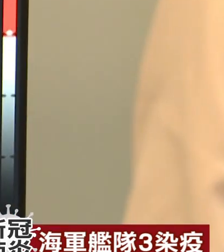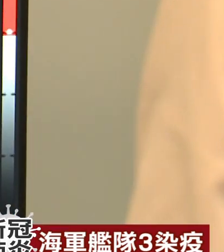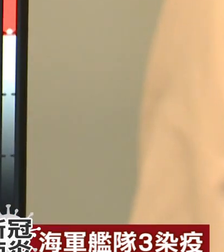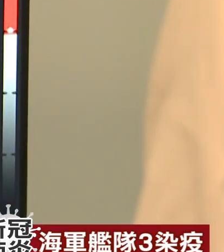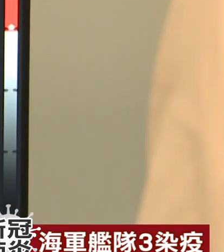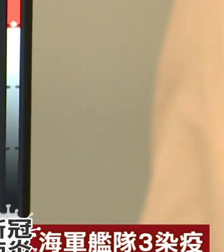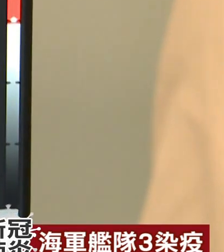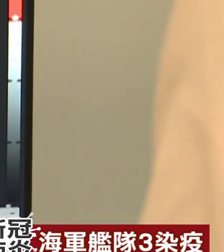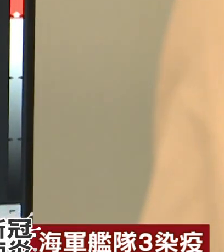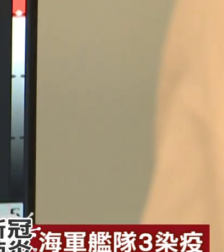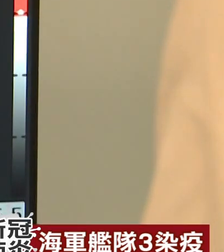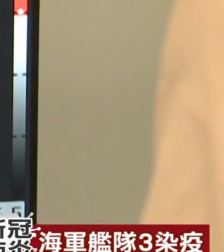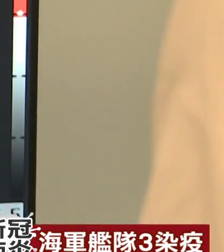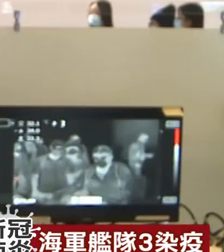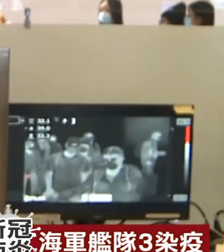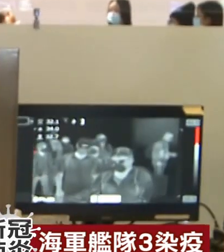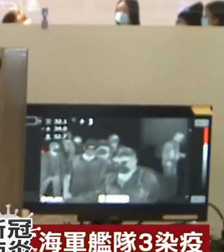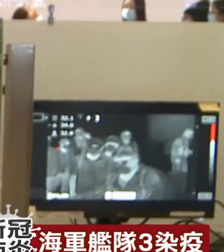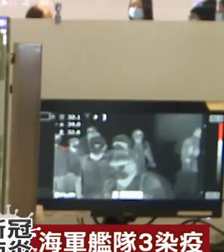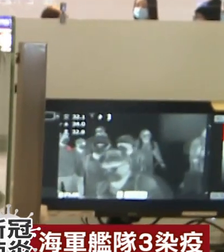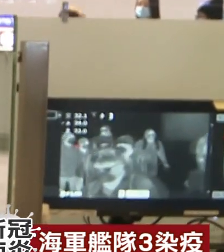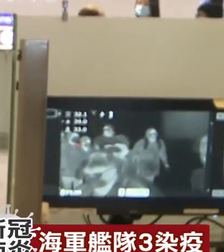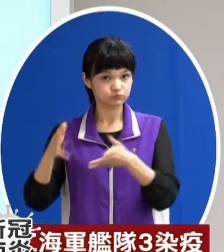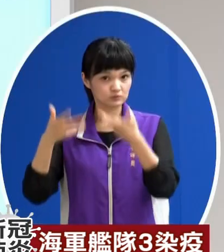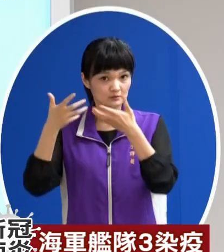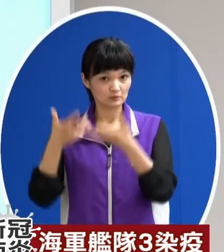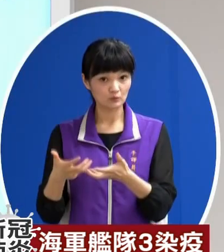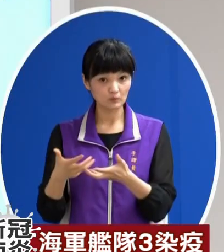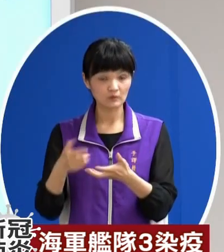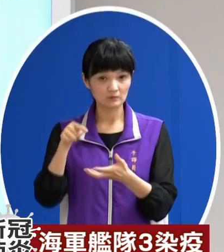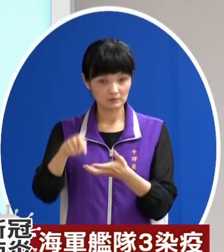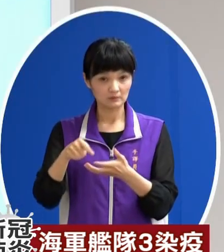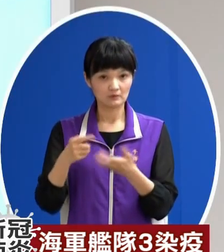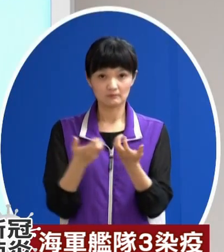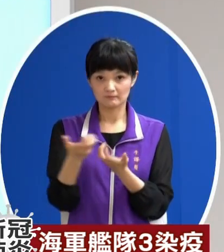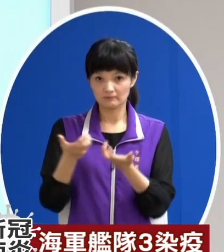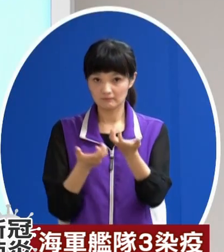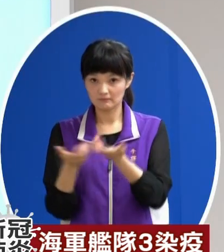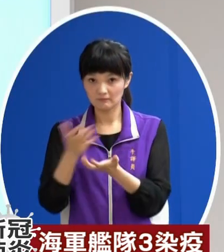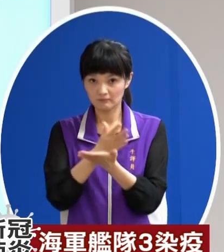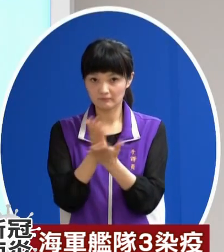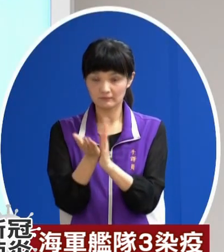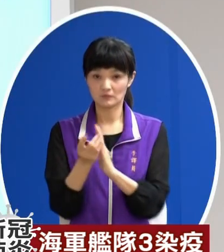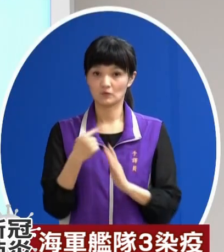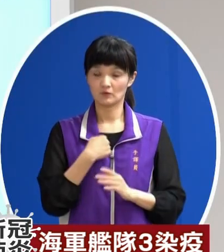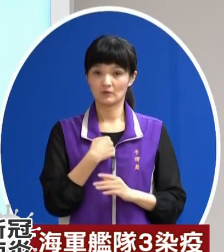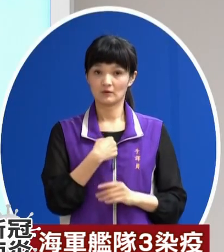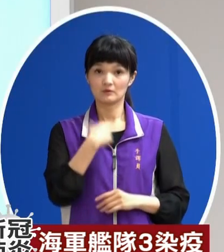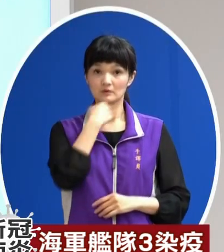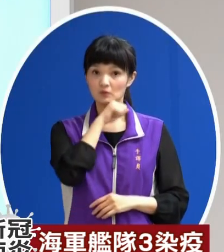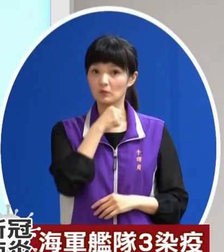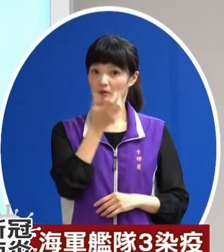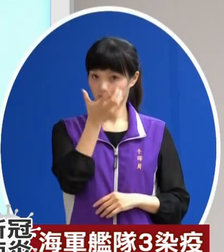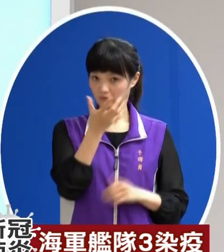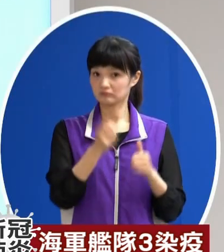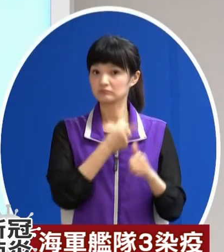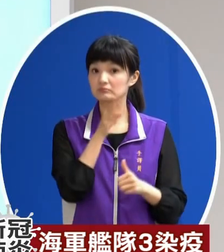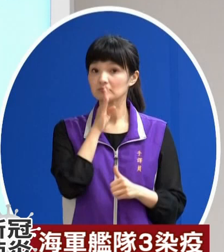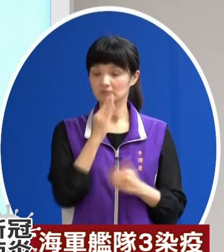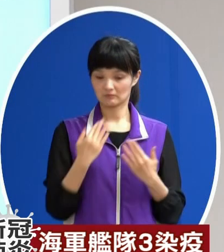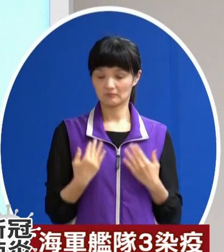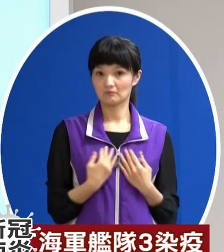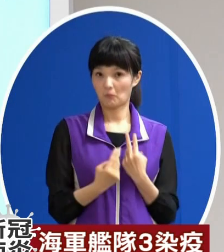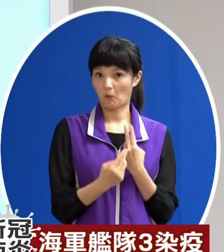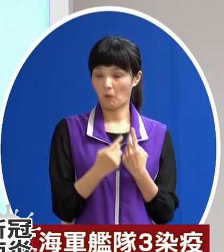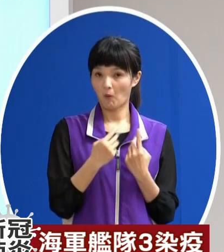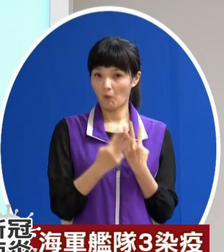是，轻症无症状的人竟然高达70%。 那我们最多的还是无症状的这些轻症哦，就是占了